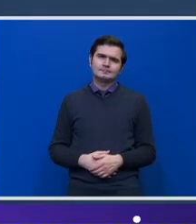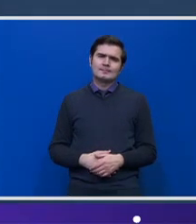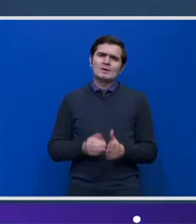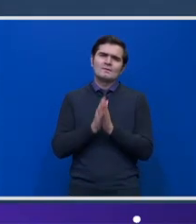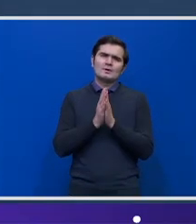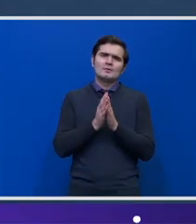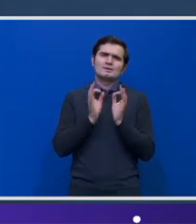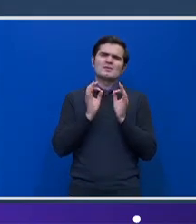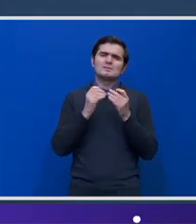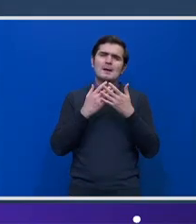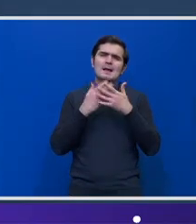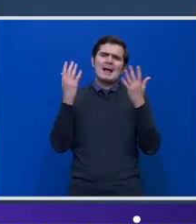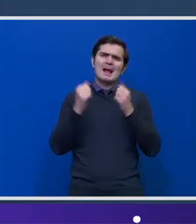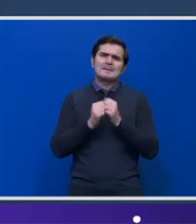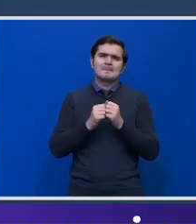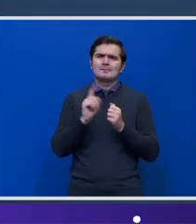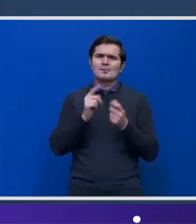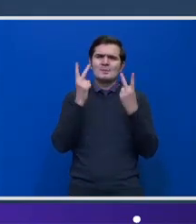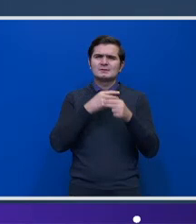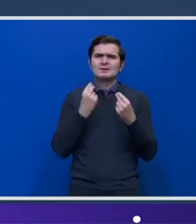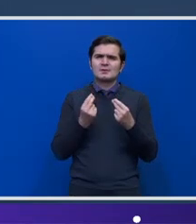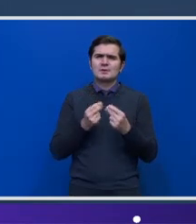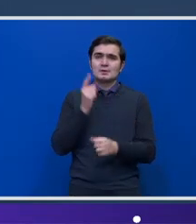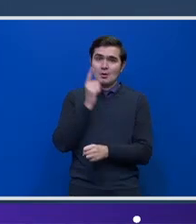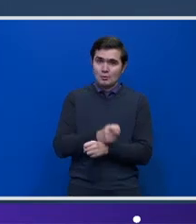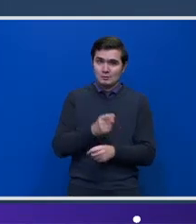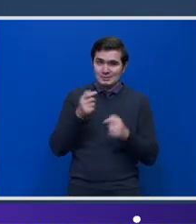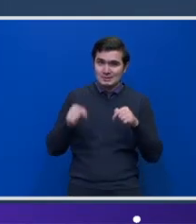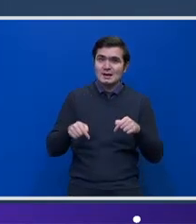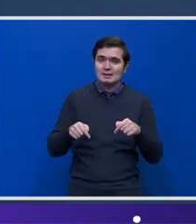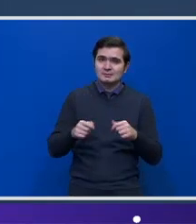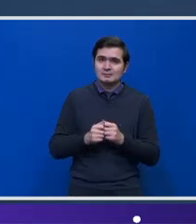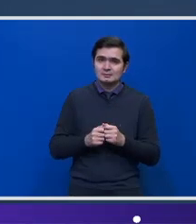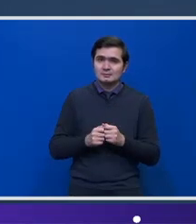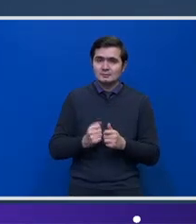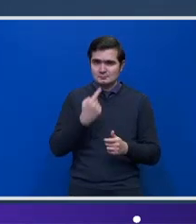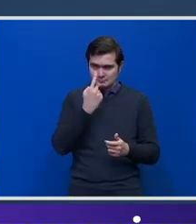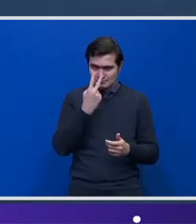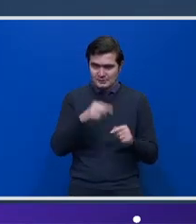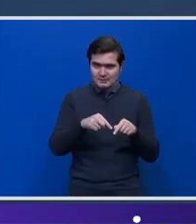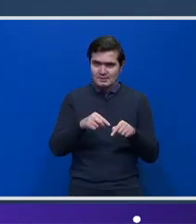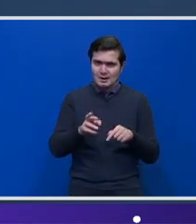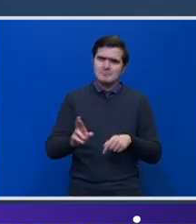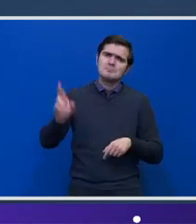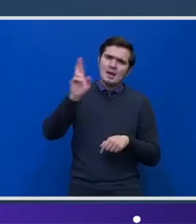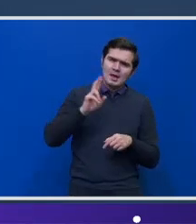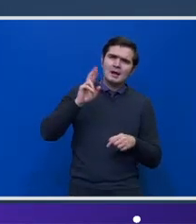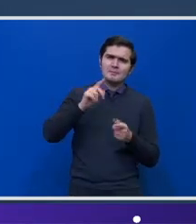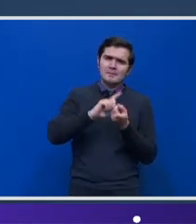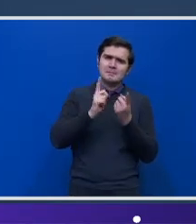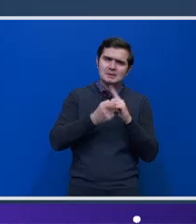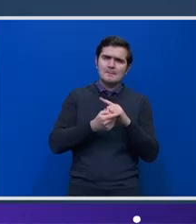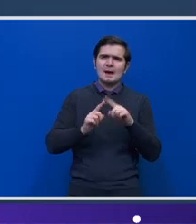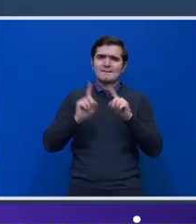mai explicit. Nu am înțeles foarte bine, în ordonanța de astăzi se prevede refacerea